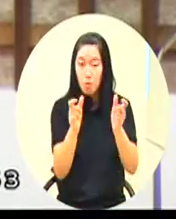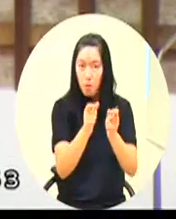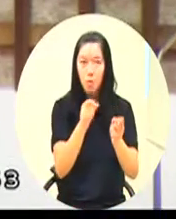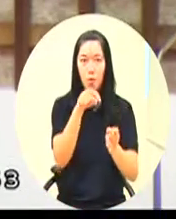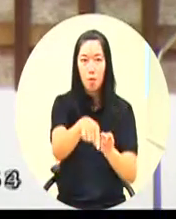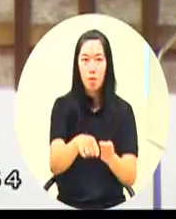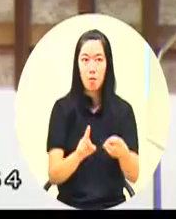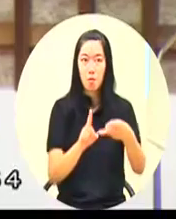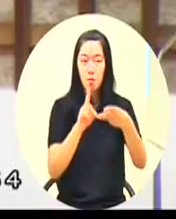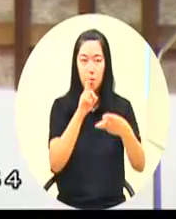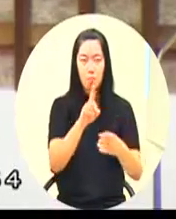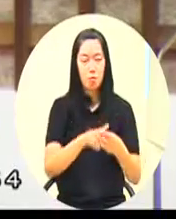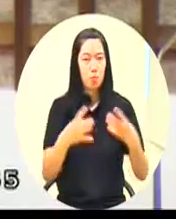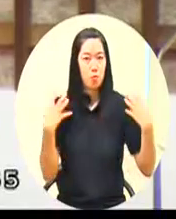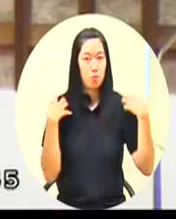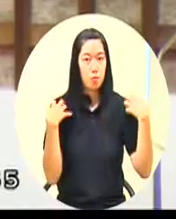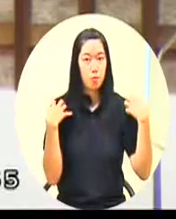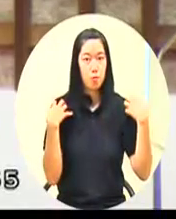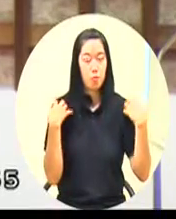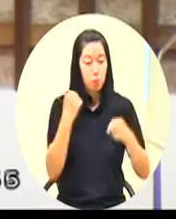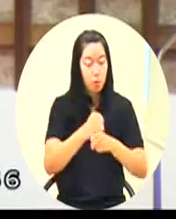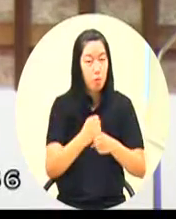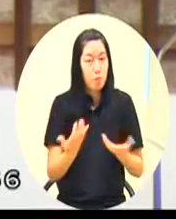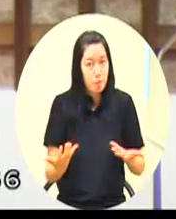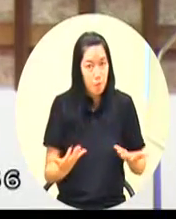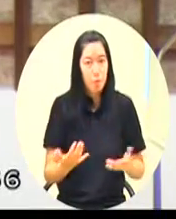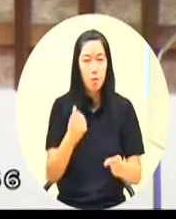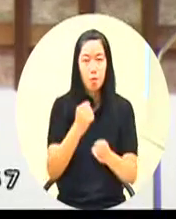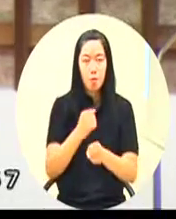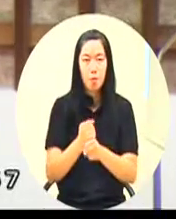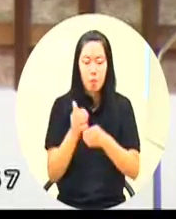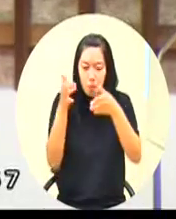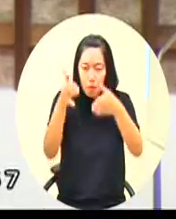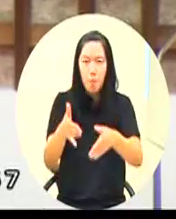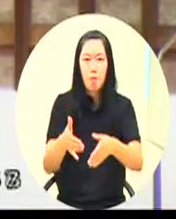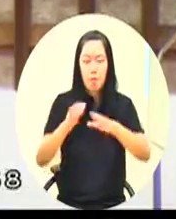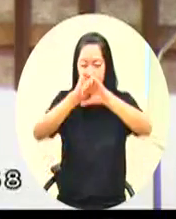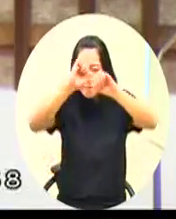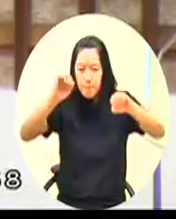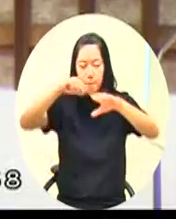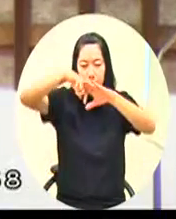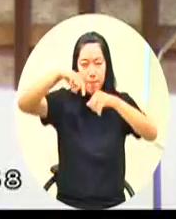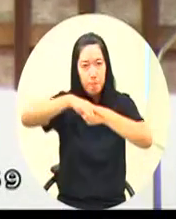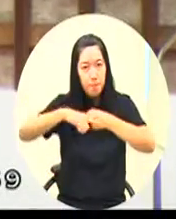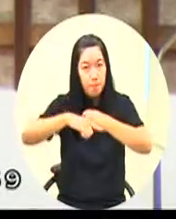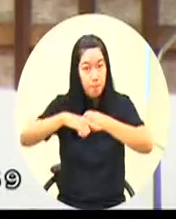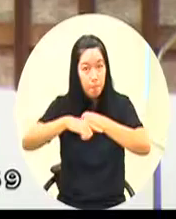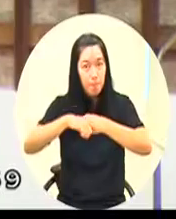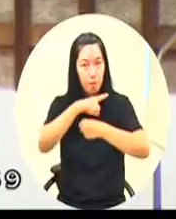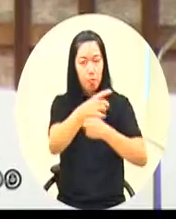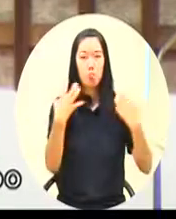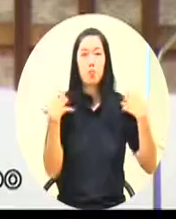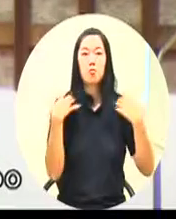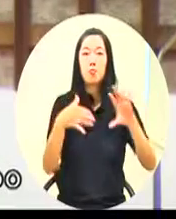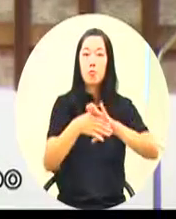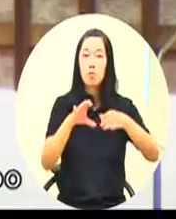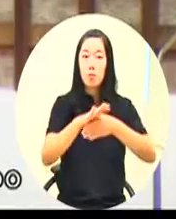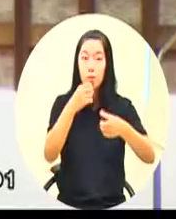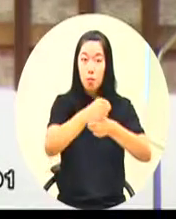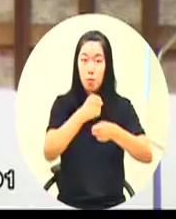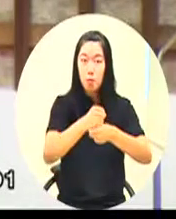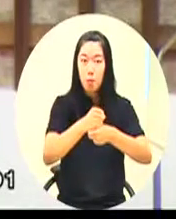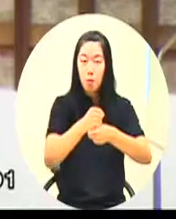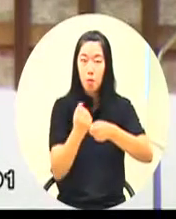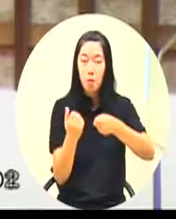主体的业务要做一个主体的一个深入哦，既然承担文化工作者的